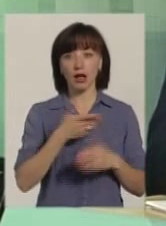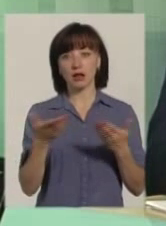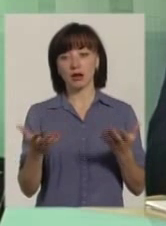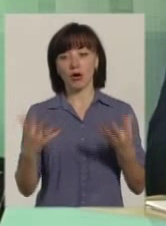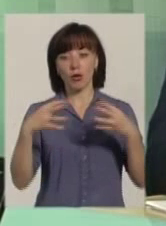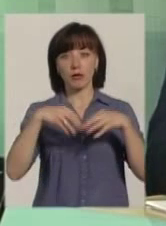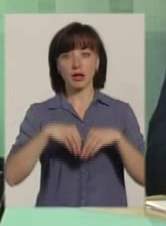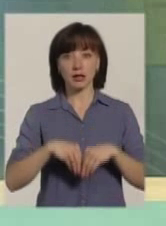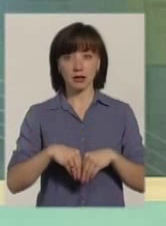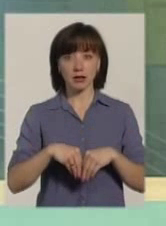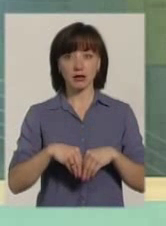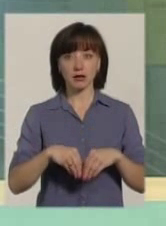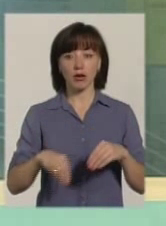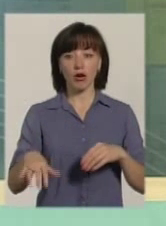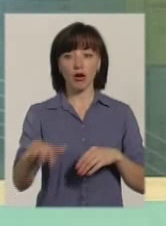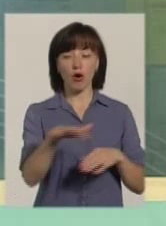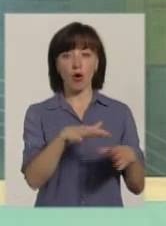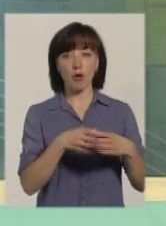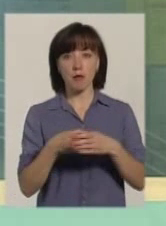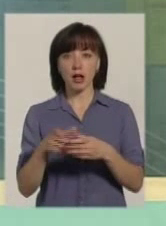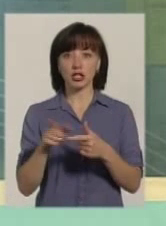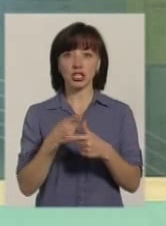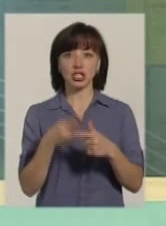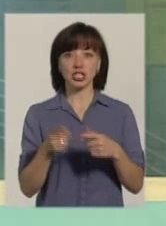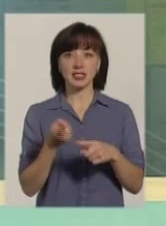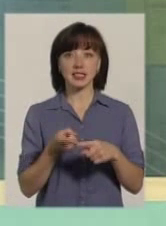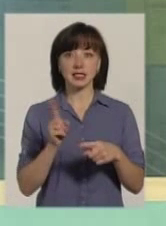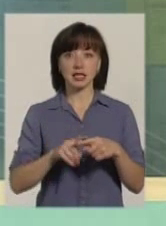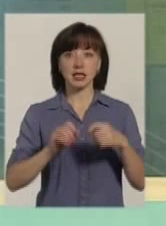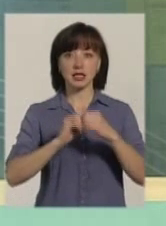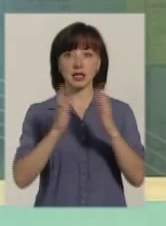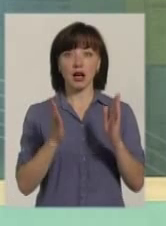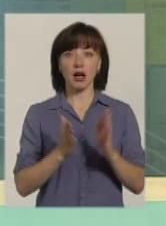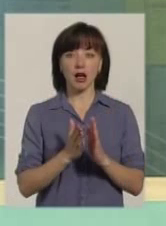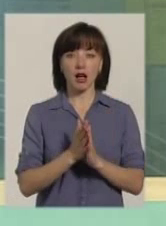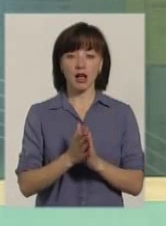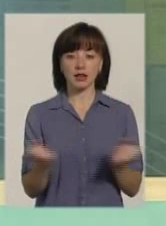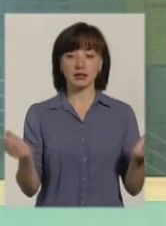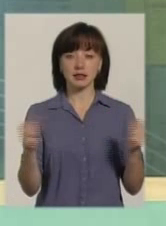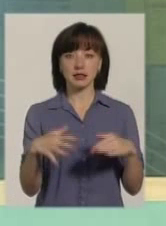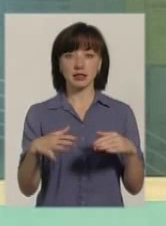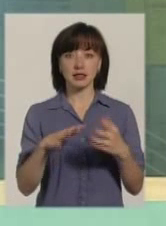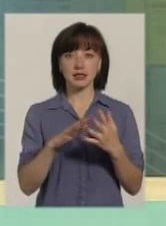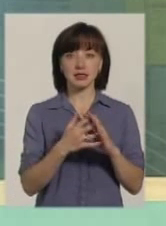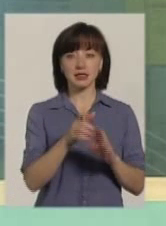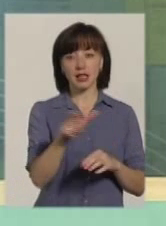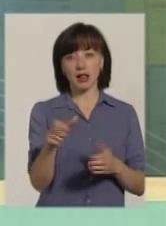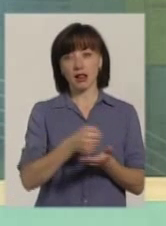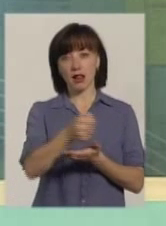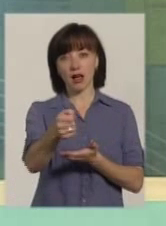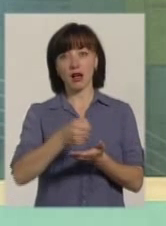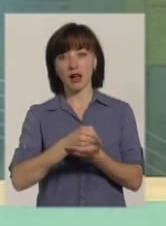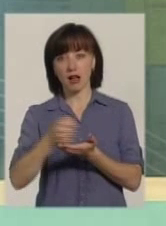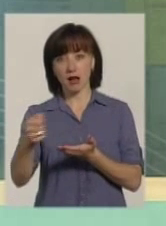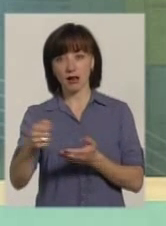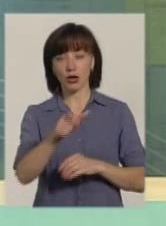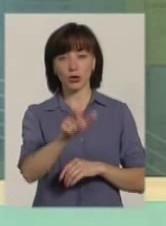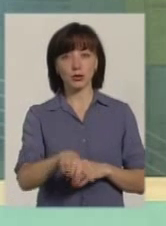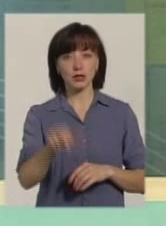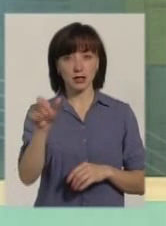які об'єднані цієї громади, чи це загальний схід зібрання якихось делегованих,